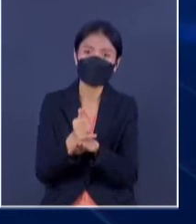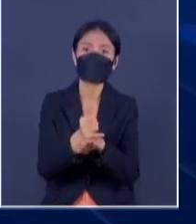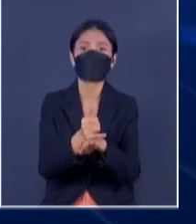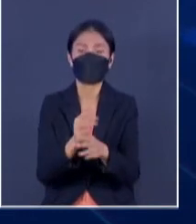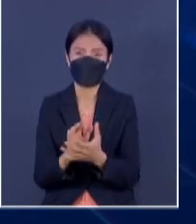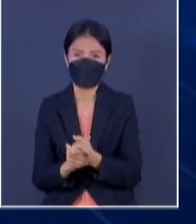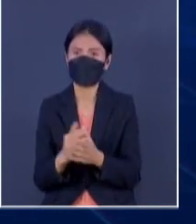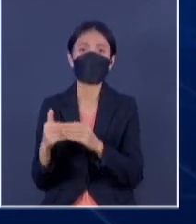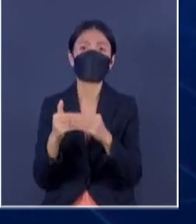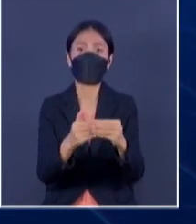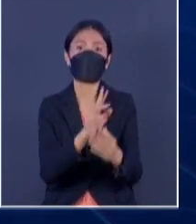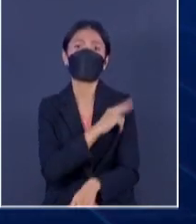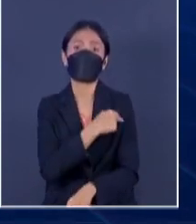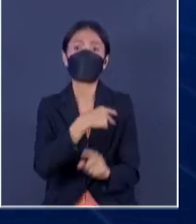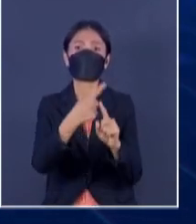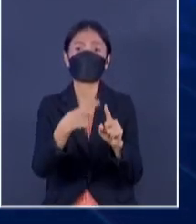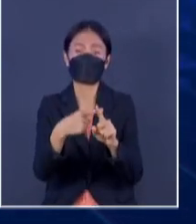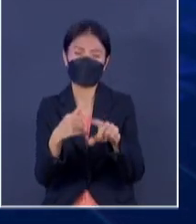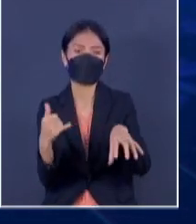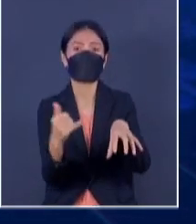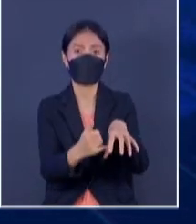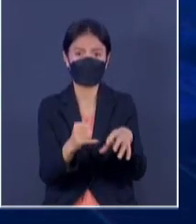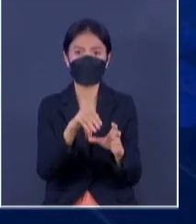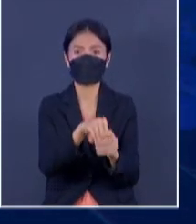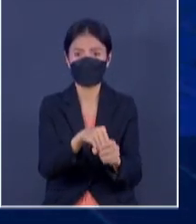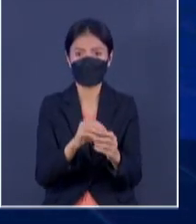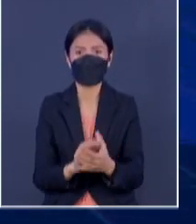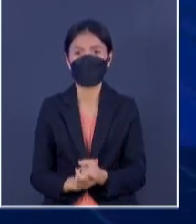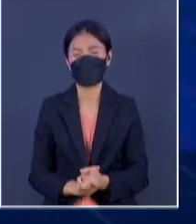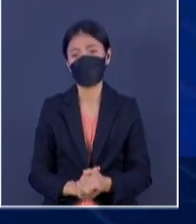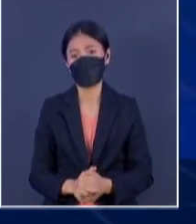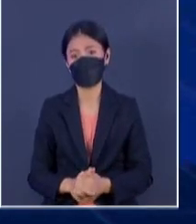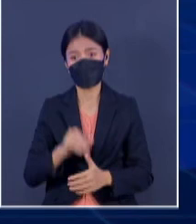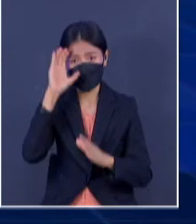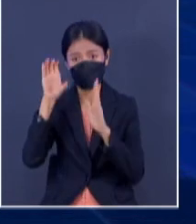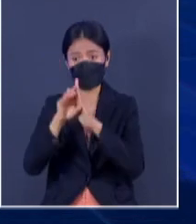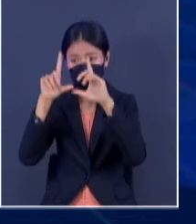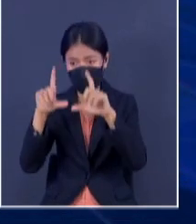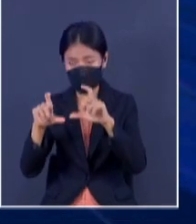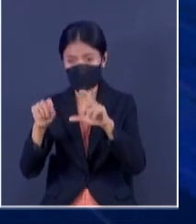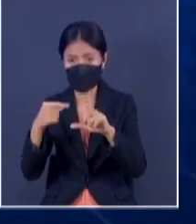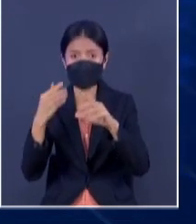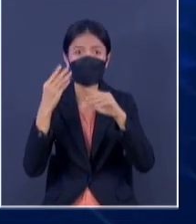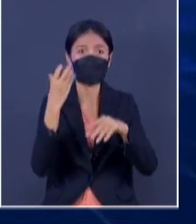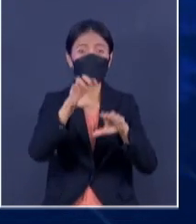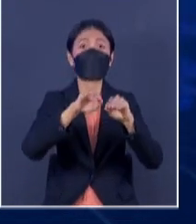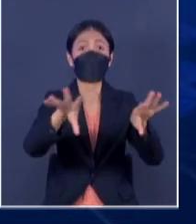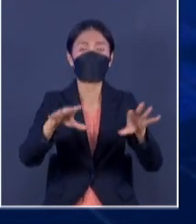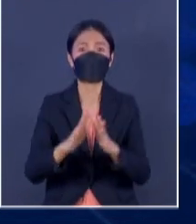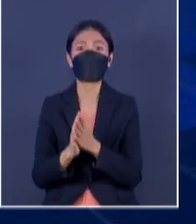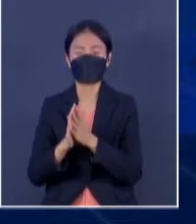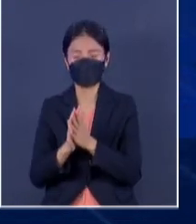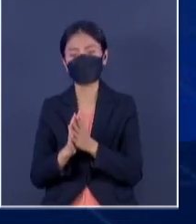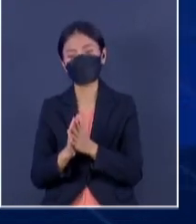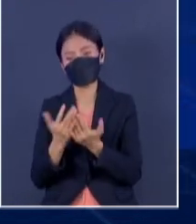าวเน็ตที่เห็นจากเพจนี้นะครับก็ต่างเข้าไปให้กำลังใจคุณอ้วนขอให้คุณอ้วนคนดี